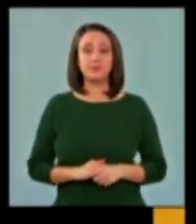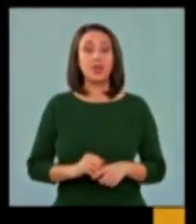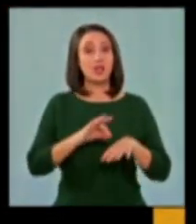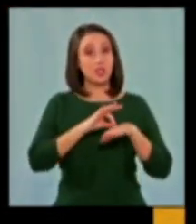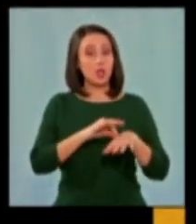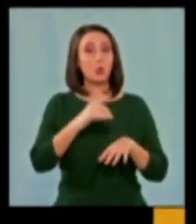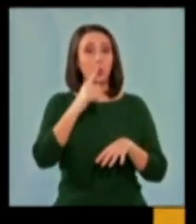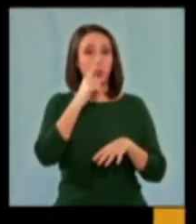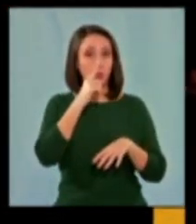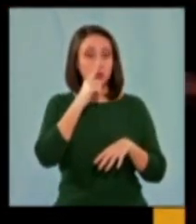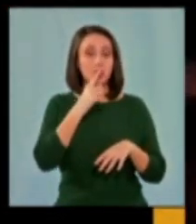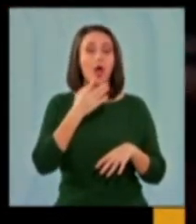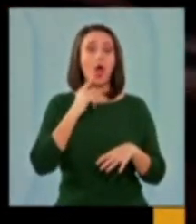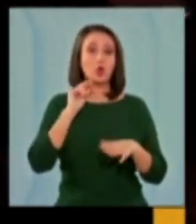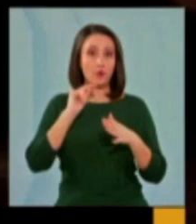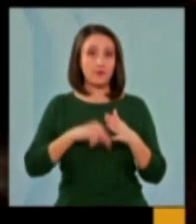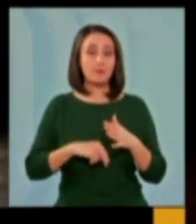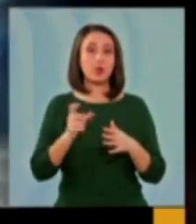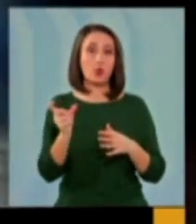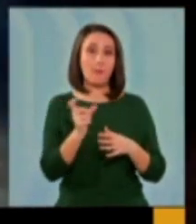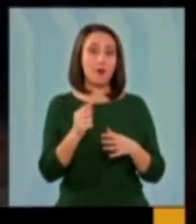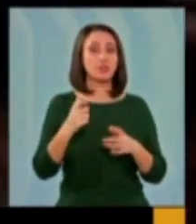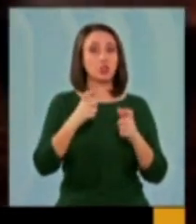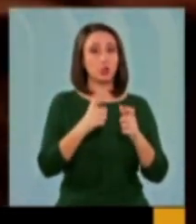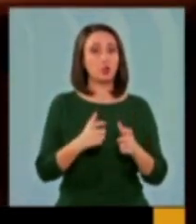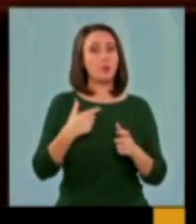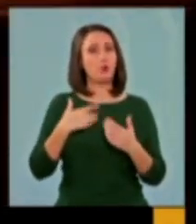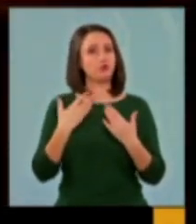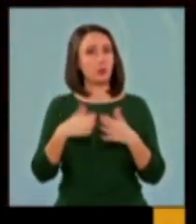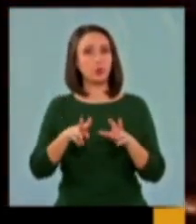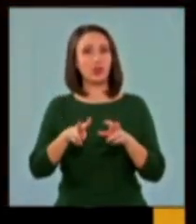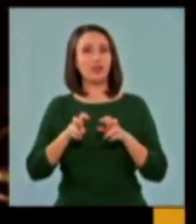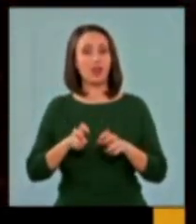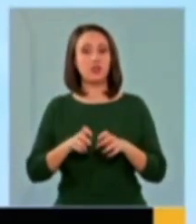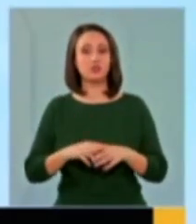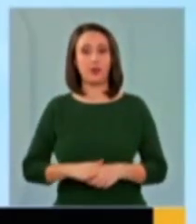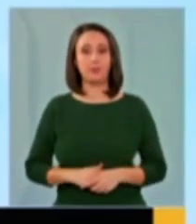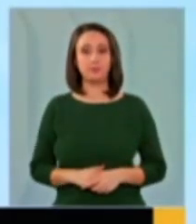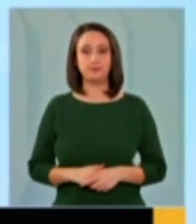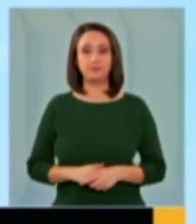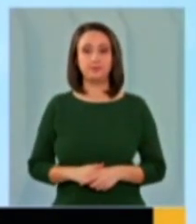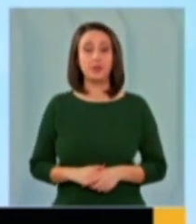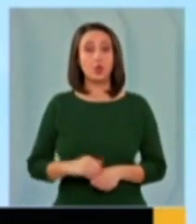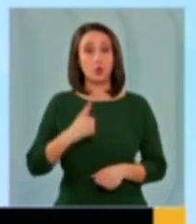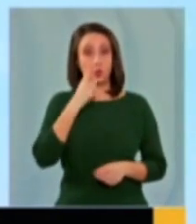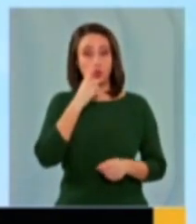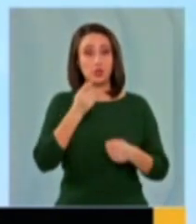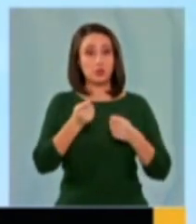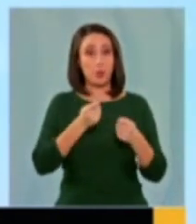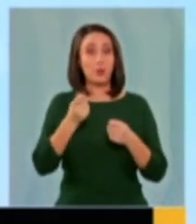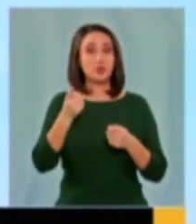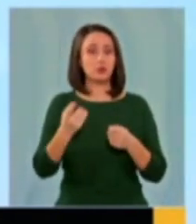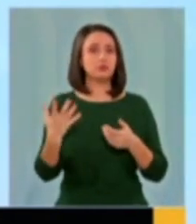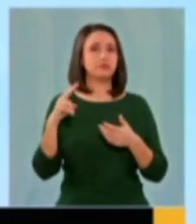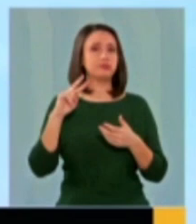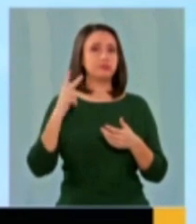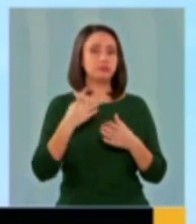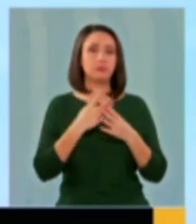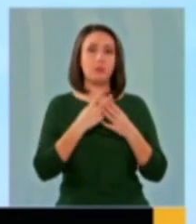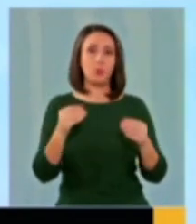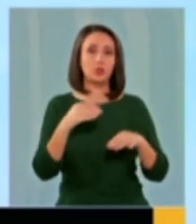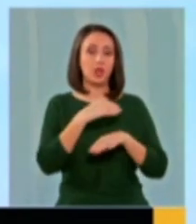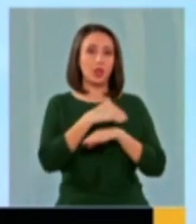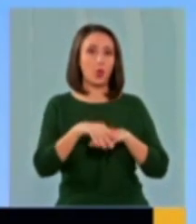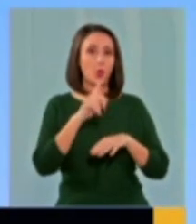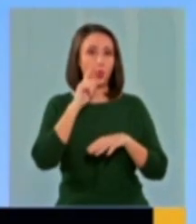liderul rus, Vladimir Putin, a confirmat că o parte din trupe au început retragerea. Rusia și-a mobilizat masiv trupele la granițele